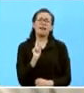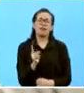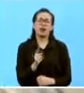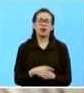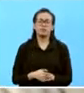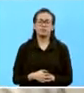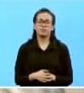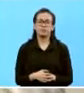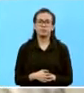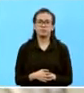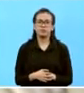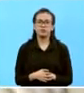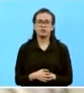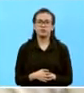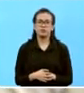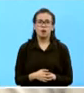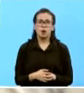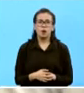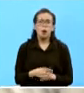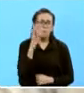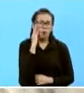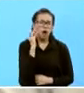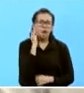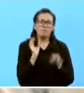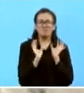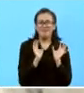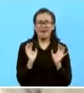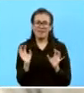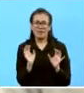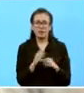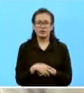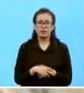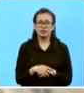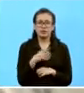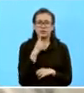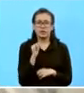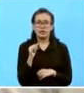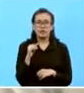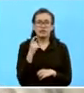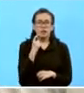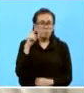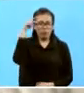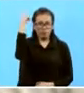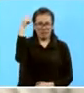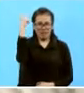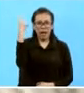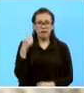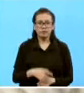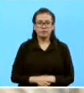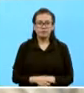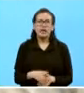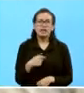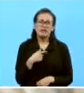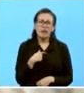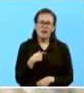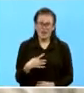kemudian experience, punya pengalaman di dalam bidang-bidang pemerintahan. Ya. Jadi saya